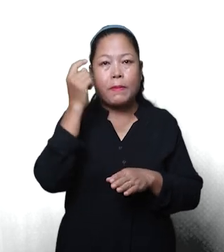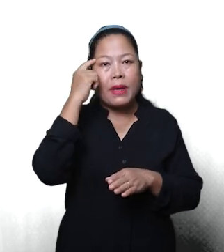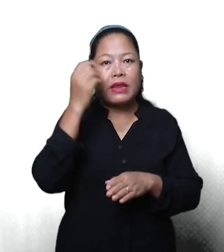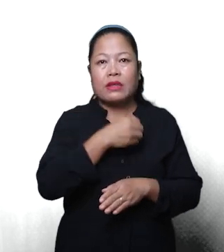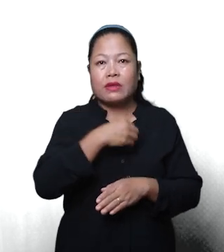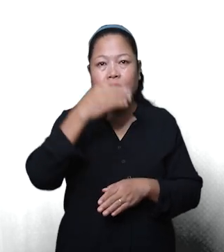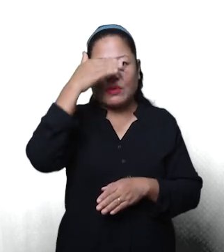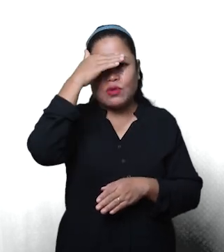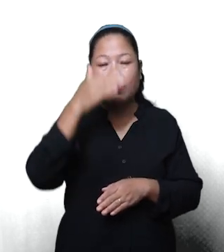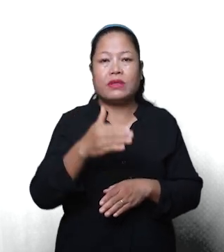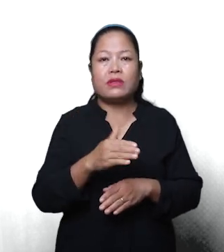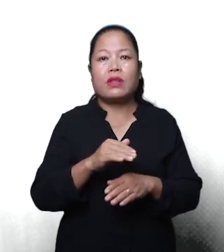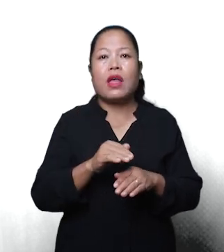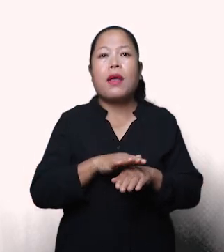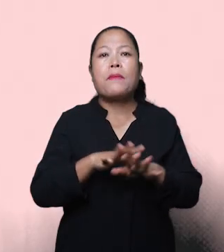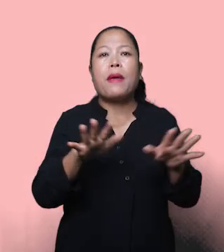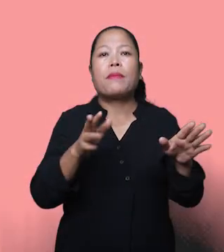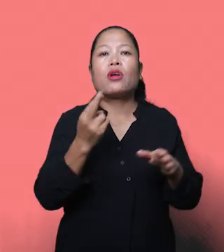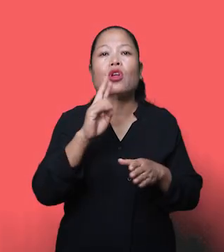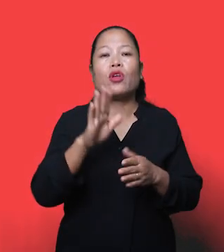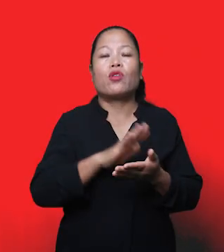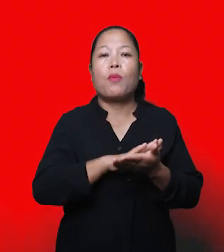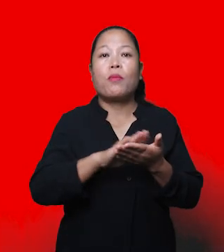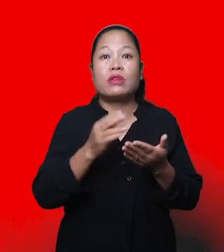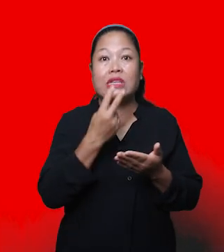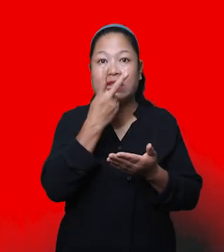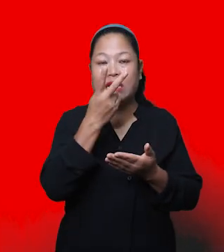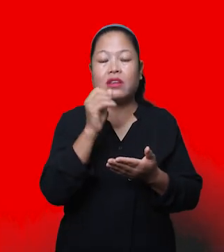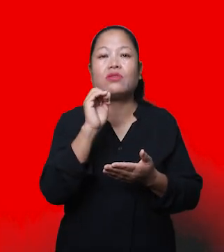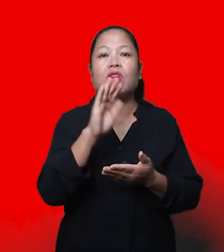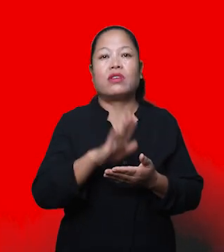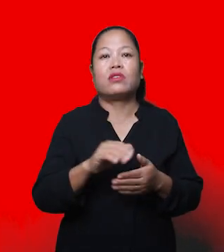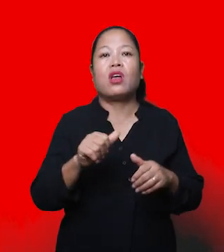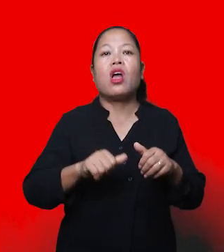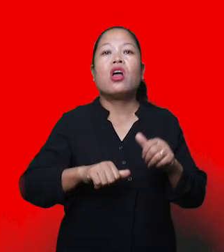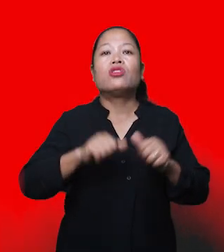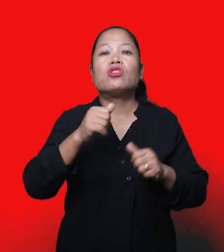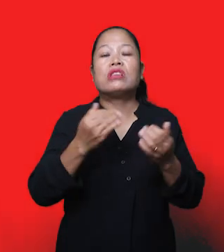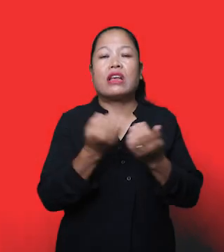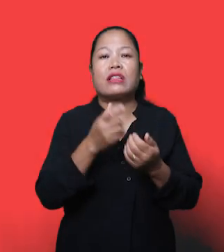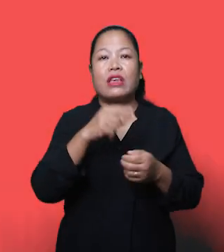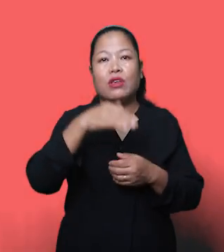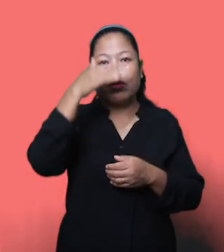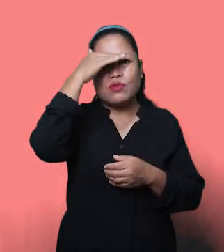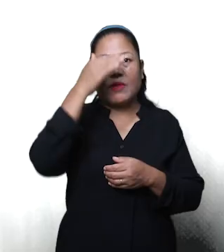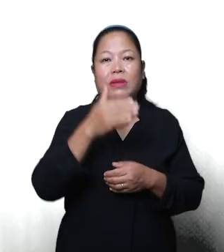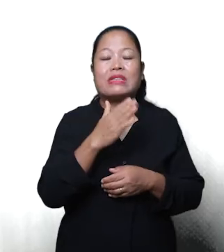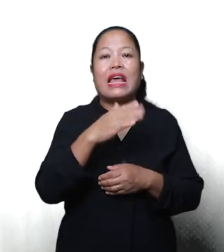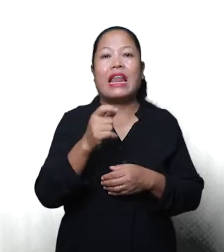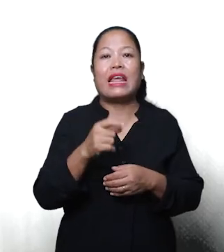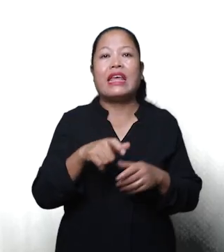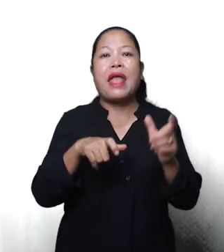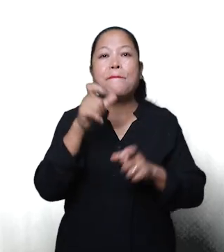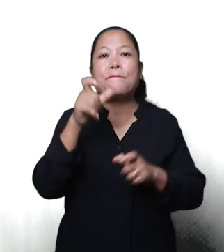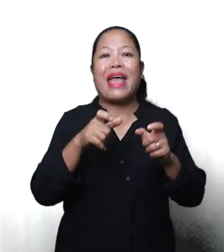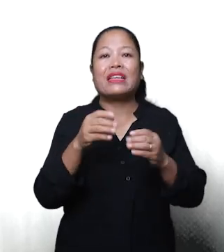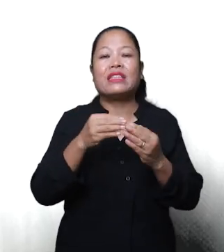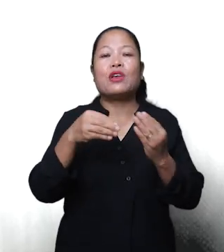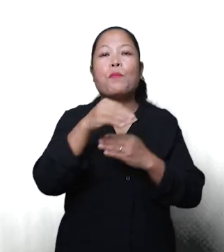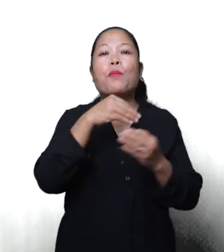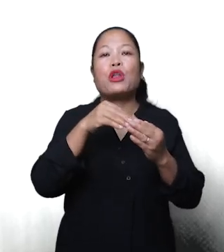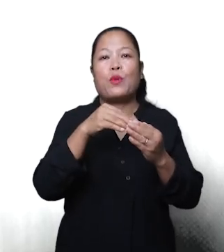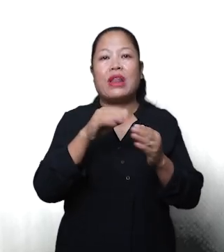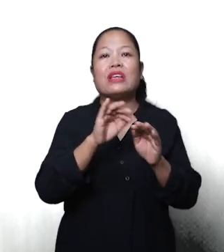किशोरीमा मानसिक स्वास्थ्य समस्या व्यापक रहेको प्रष्टै देख्न सकिन्छ, जसले गर्दा यो समस्यालाई